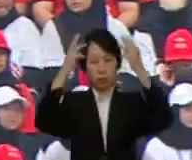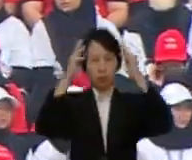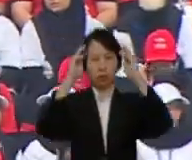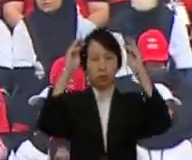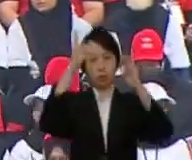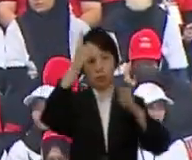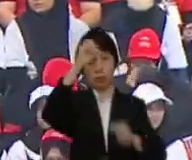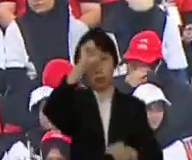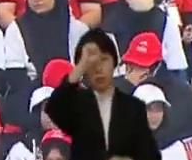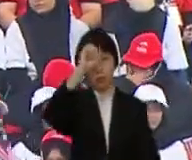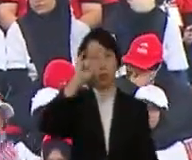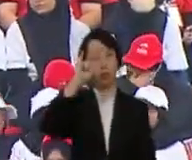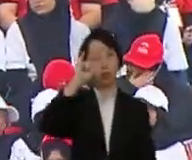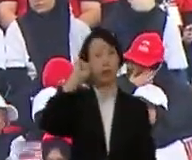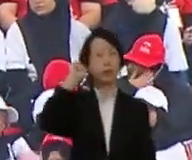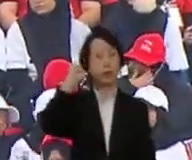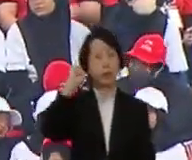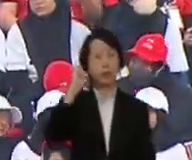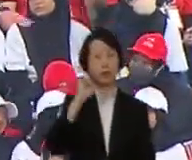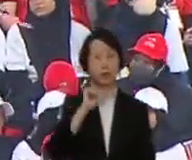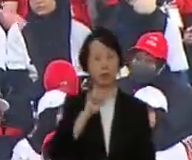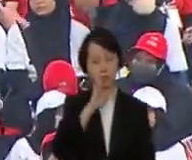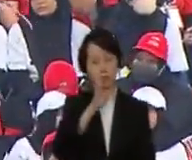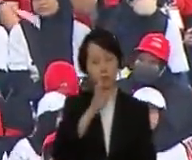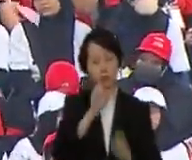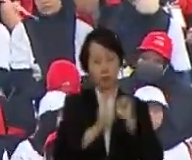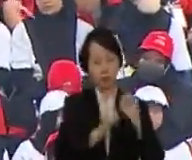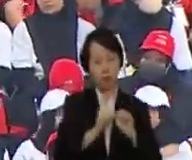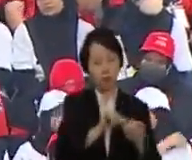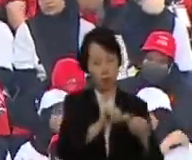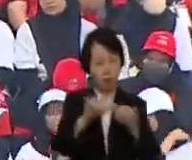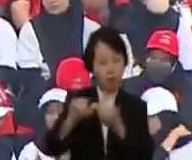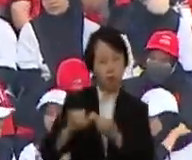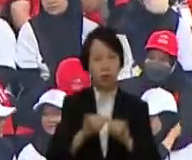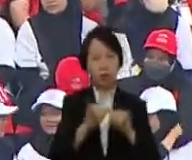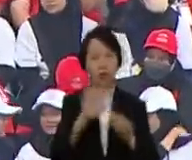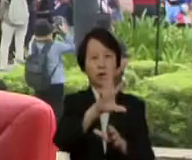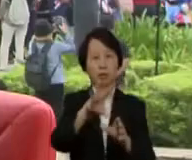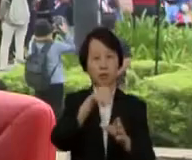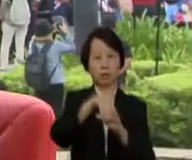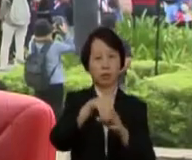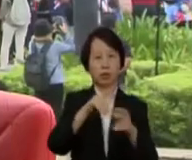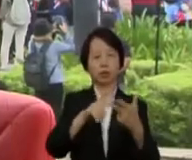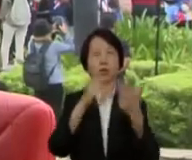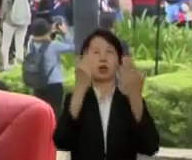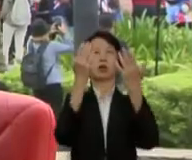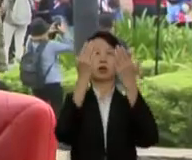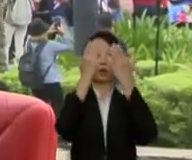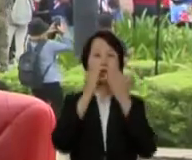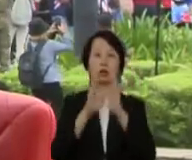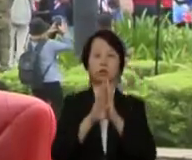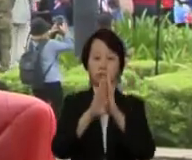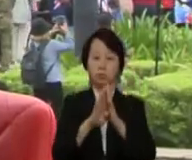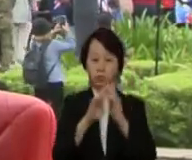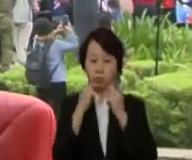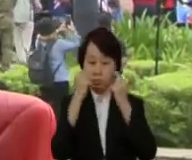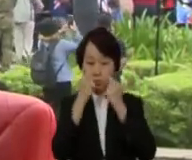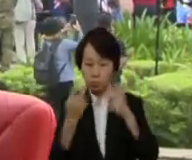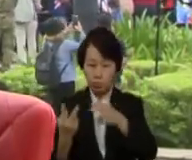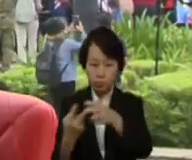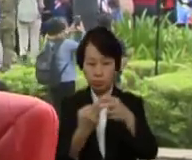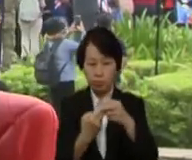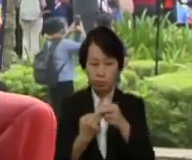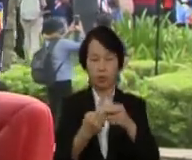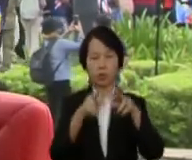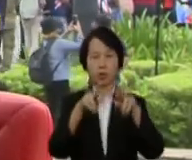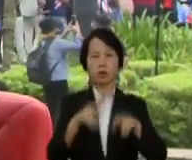Menteri Datuk Seri Ismail Sabri Yaakob menekankan nilai-nilai kebersamaan, keterangkuman dan kesyukuran dan terbukti berjaya menyatupadukan